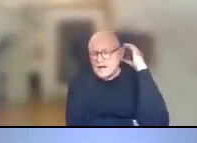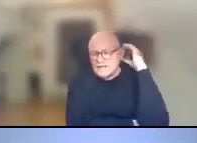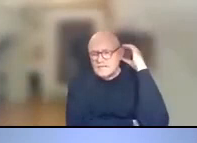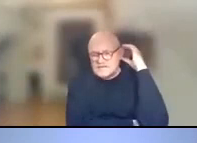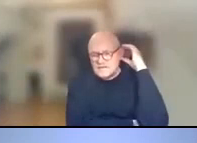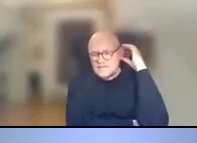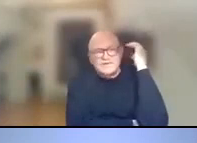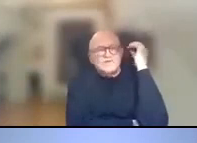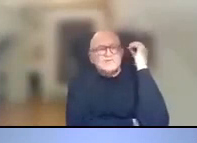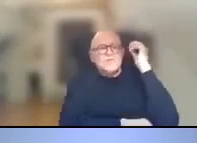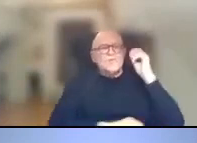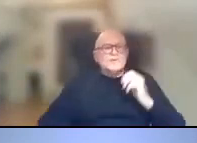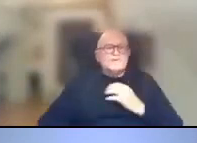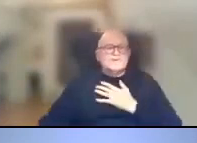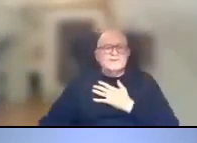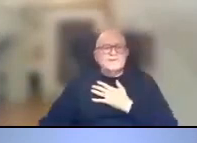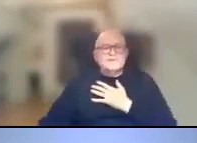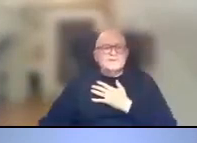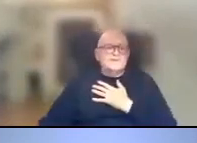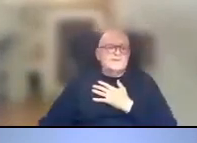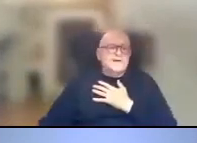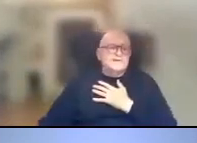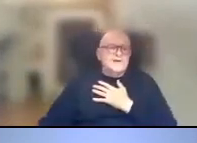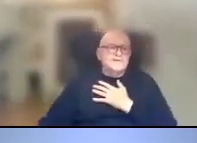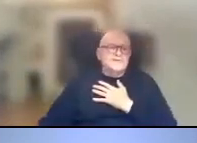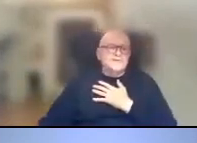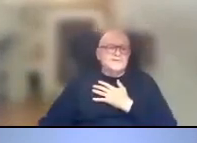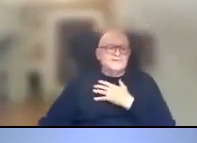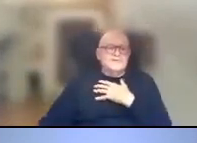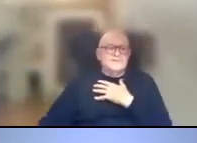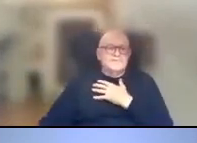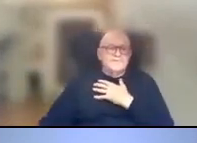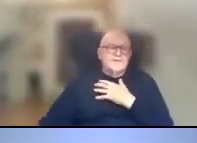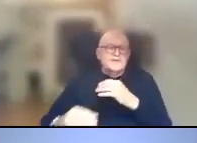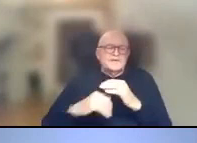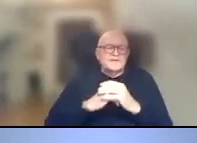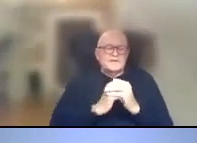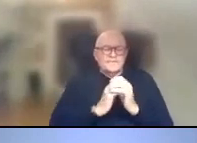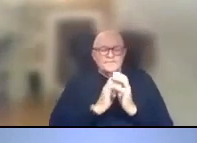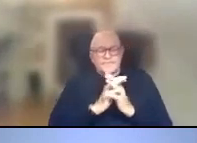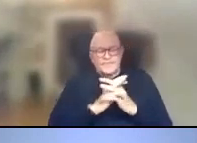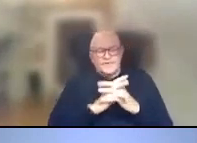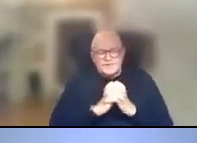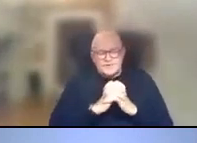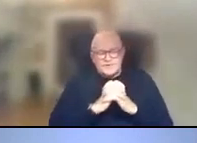er ein missgebildetes Ohr, Sie sehen es leicht angedeutet hier,